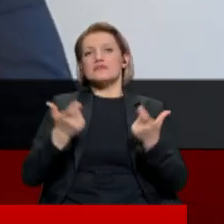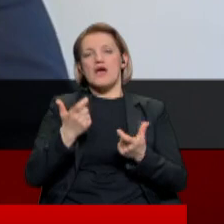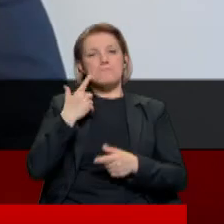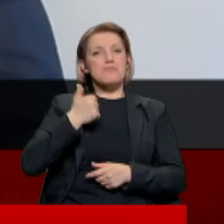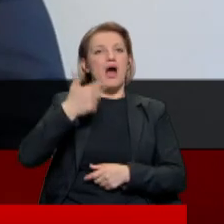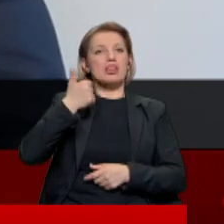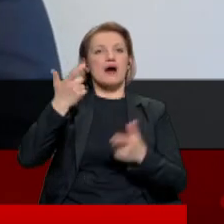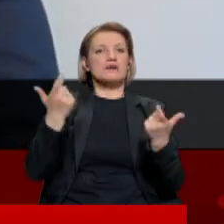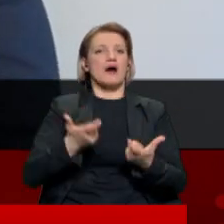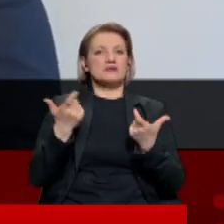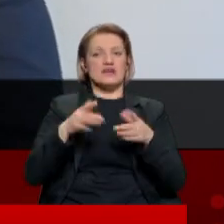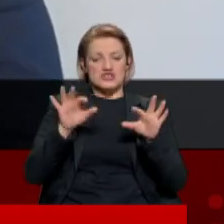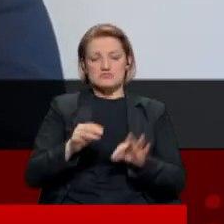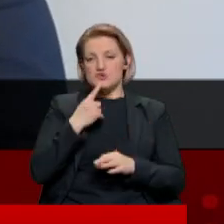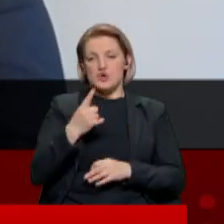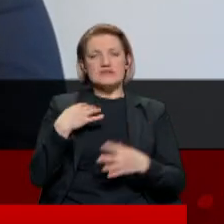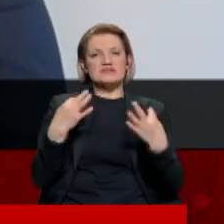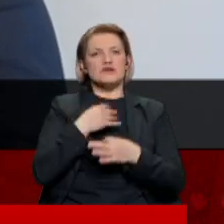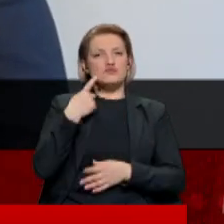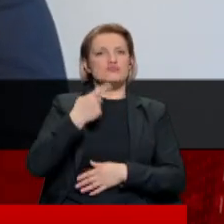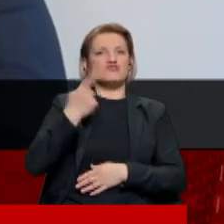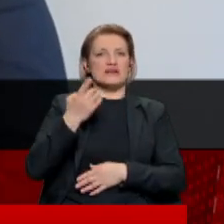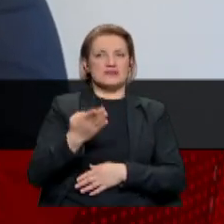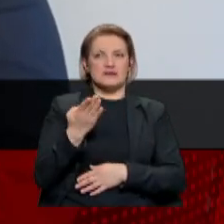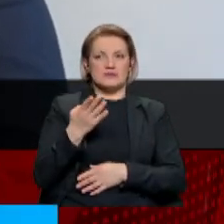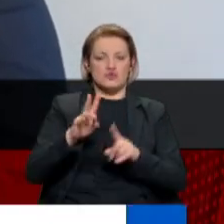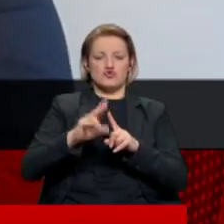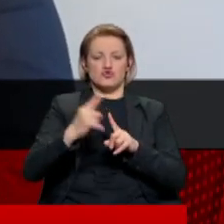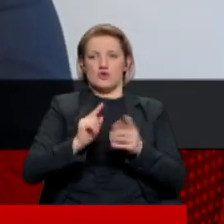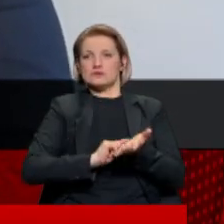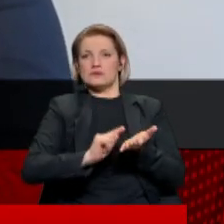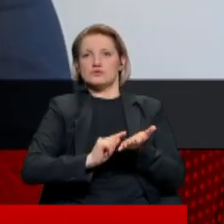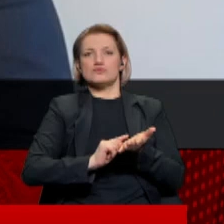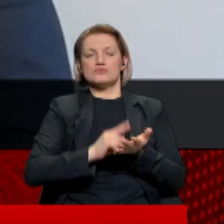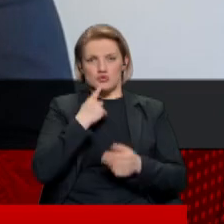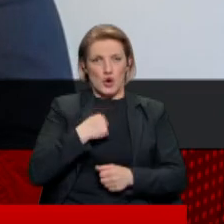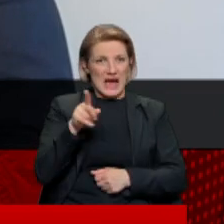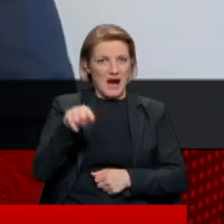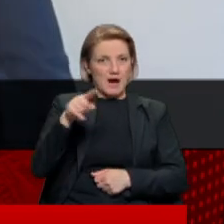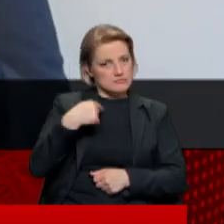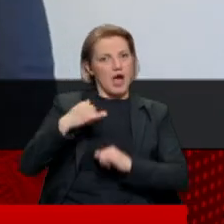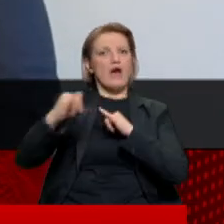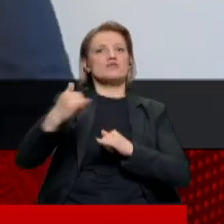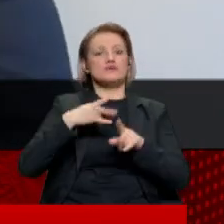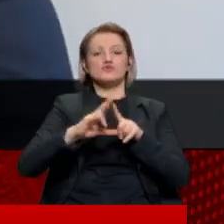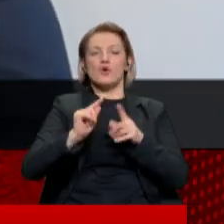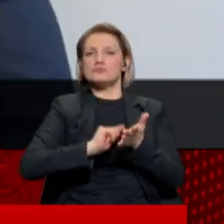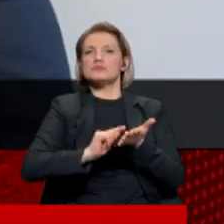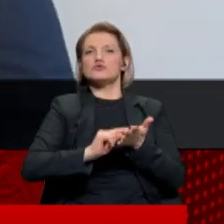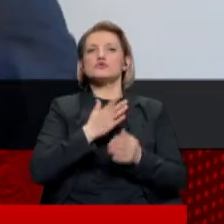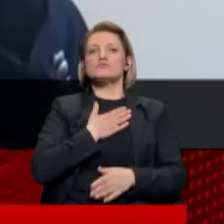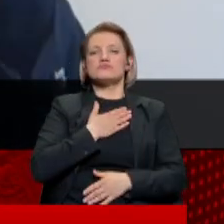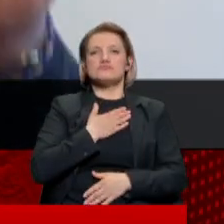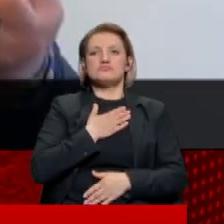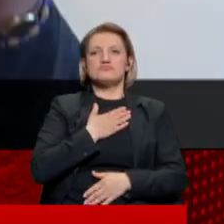Bakanları nerede? Şimdi diyor ya Sayın Cumhurbaşkanı, not alıyorum, biz de not alıyoruz. Diyor ya Sayın